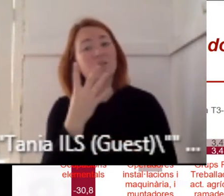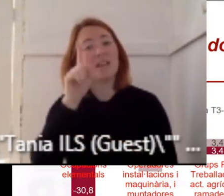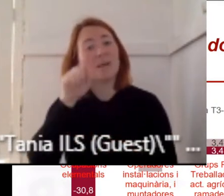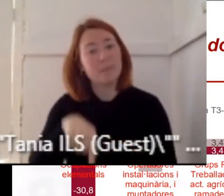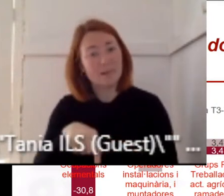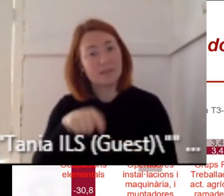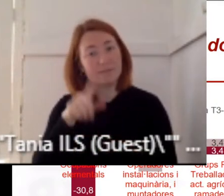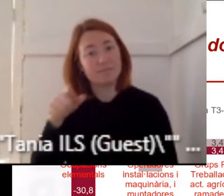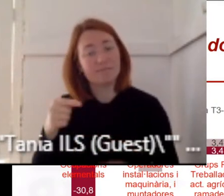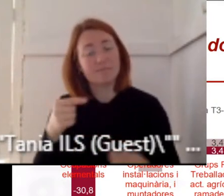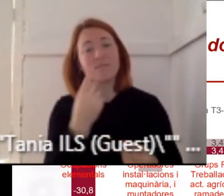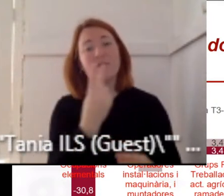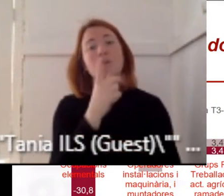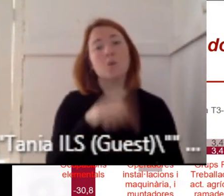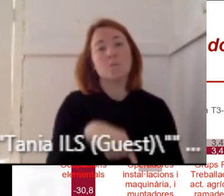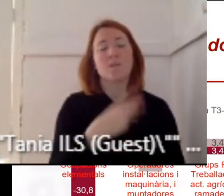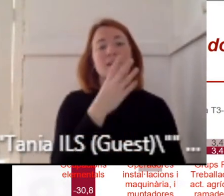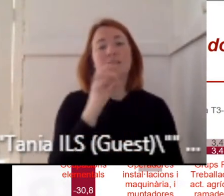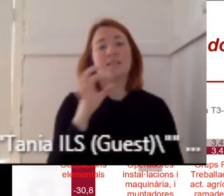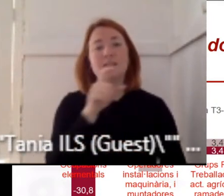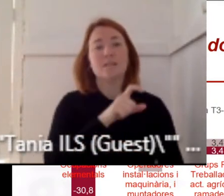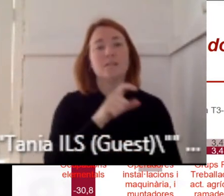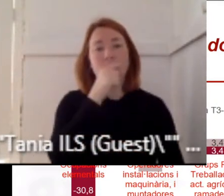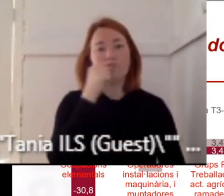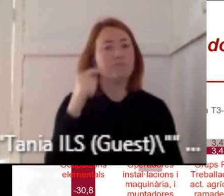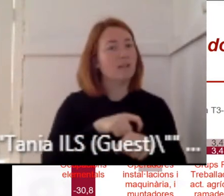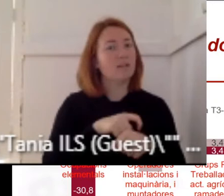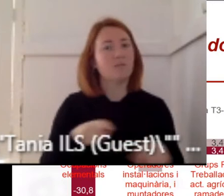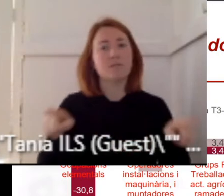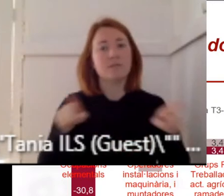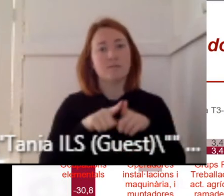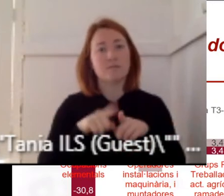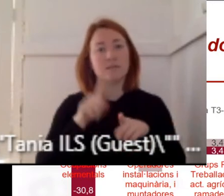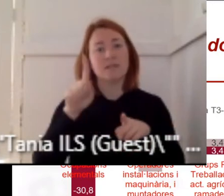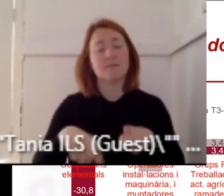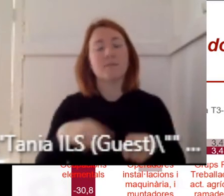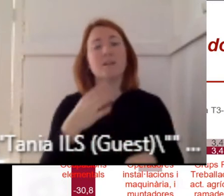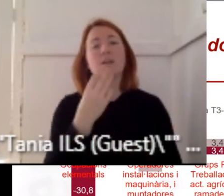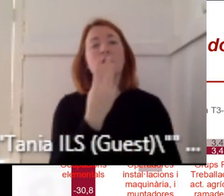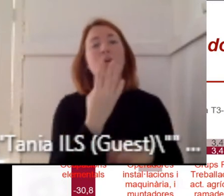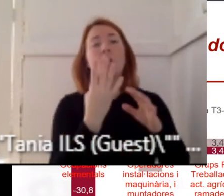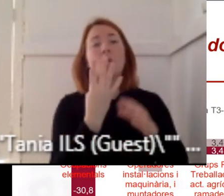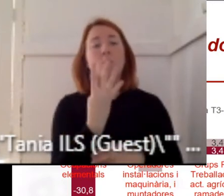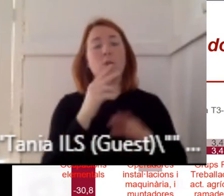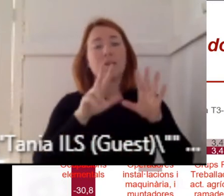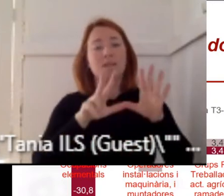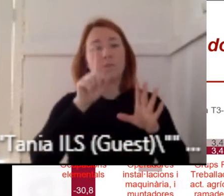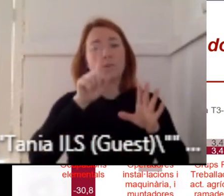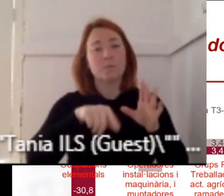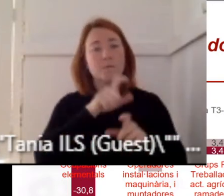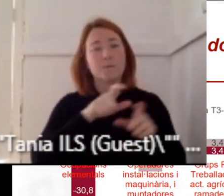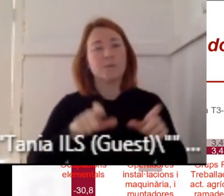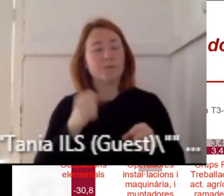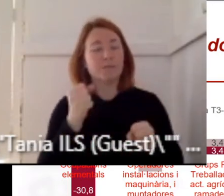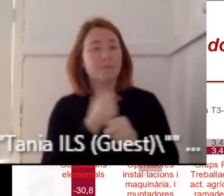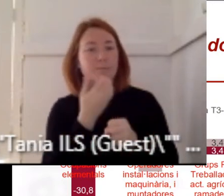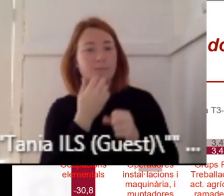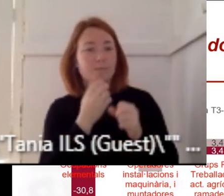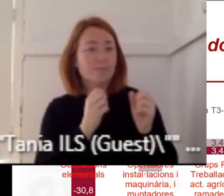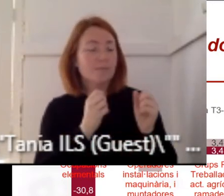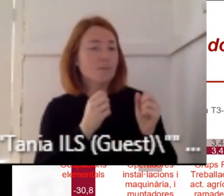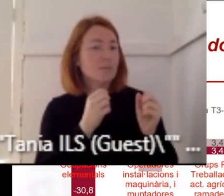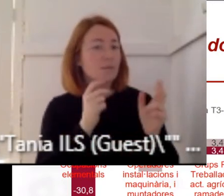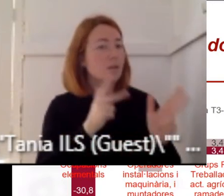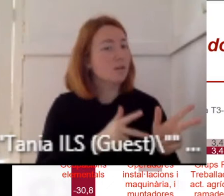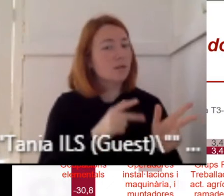a 2.300 homes de la mateixa categoria i 48.300 treballadores de la restauració, de serveis personals,